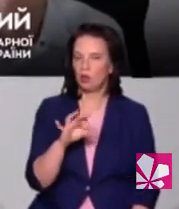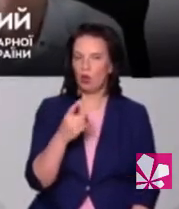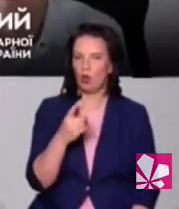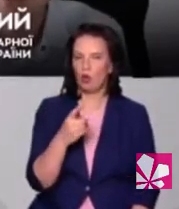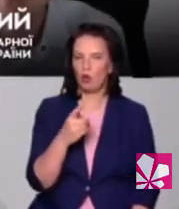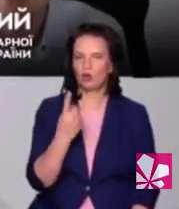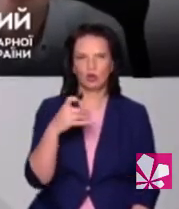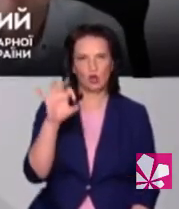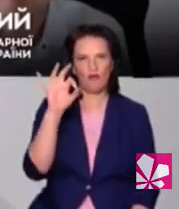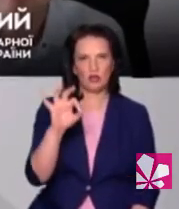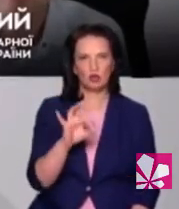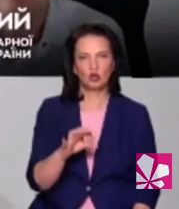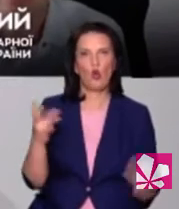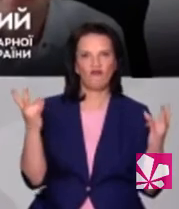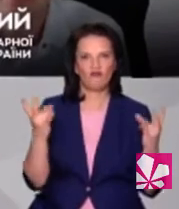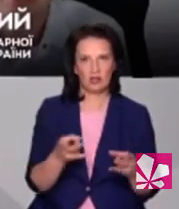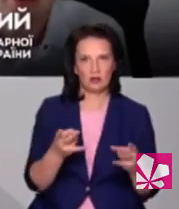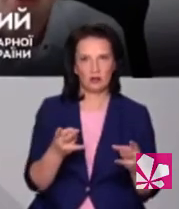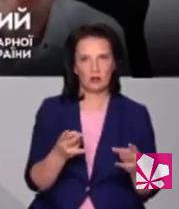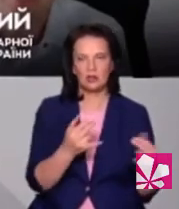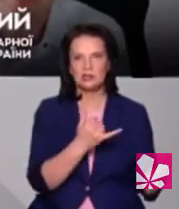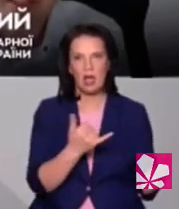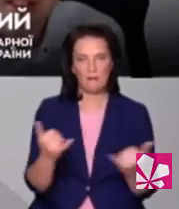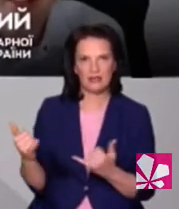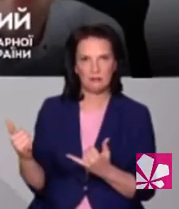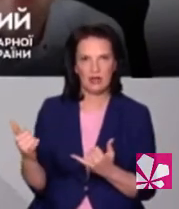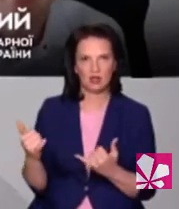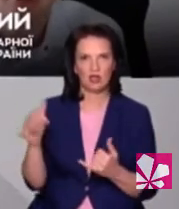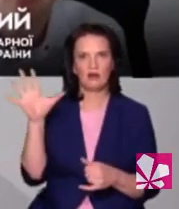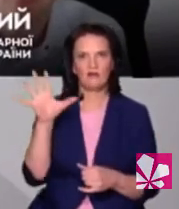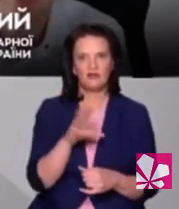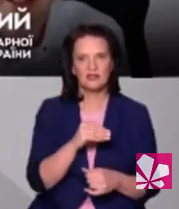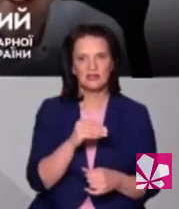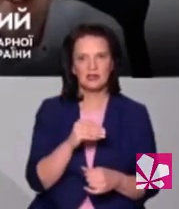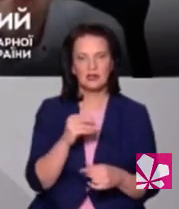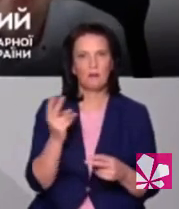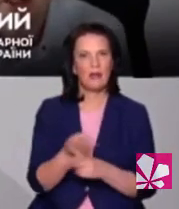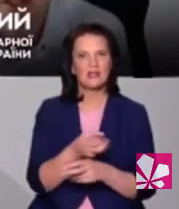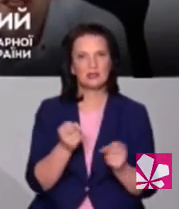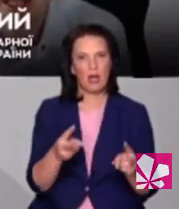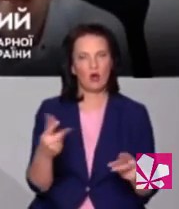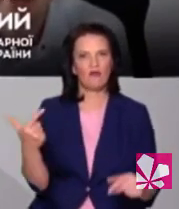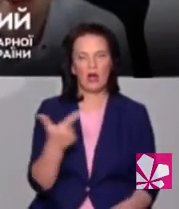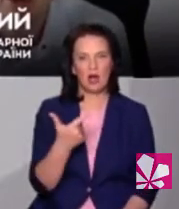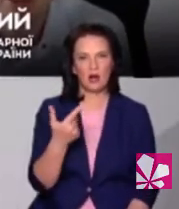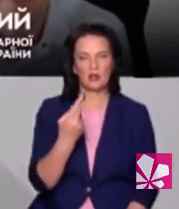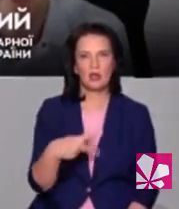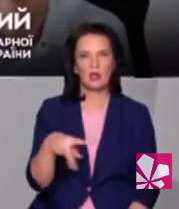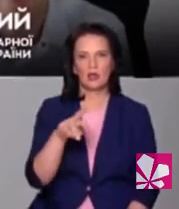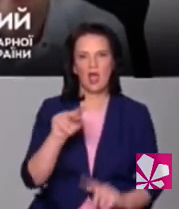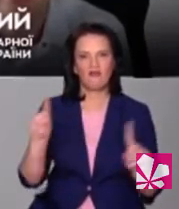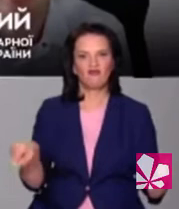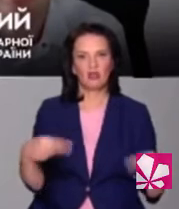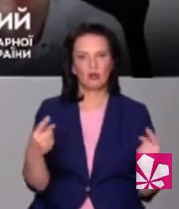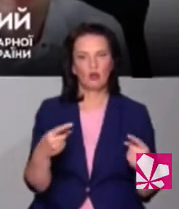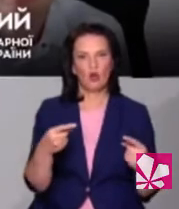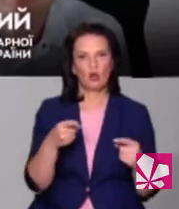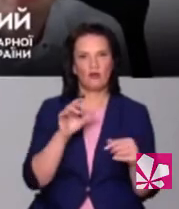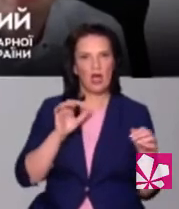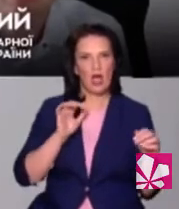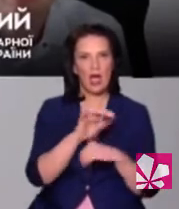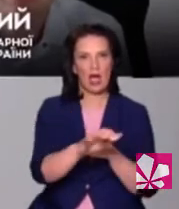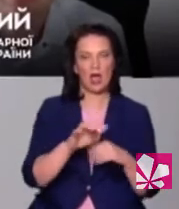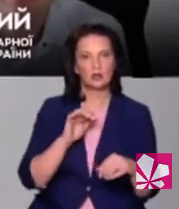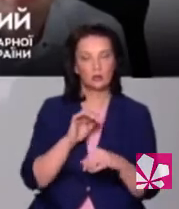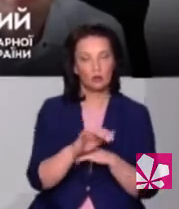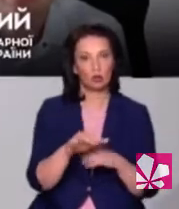100% необхідність забезпечення всіх безпекових гарантій для відновлення відповідного експорту. Ну,